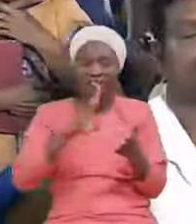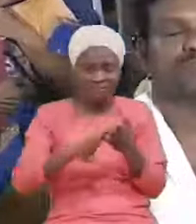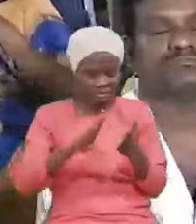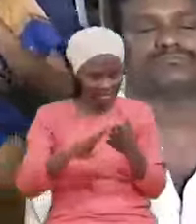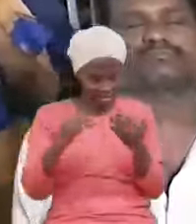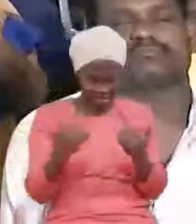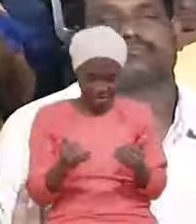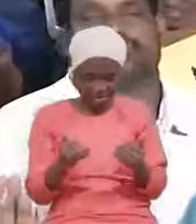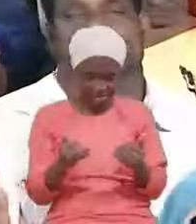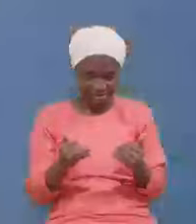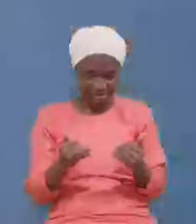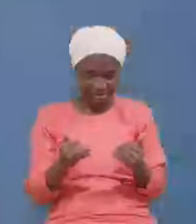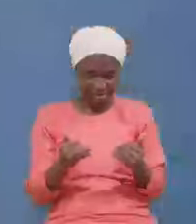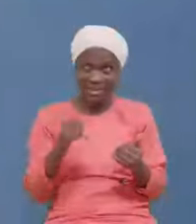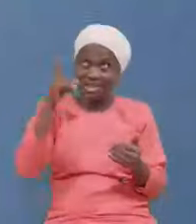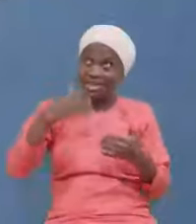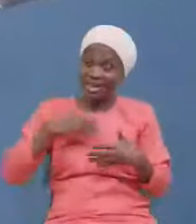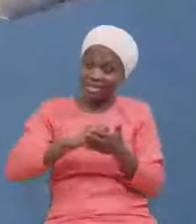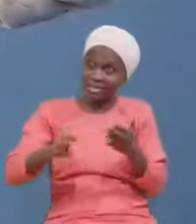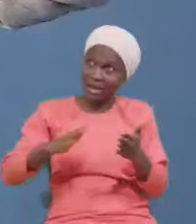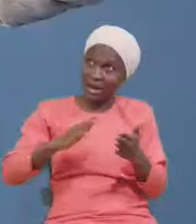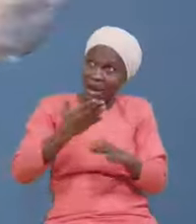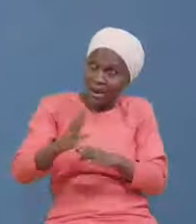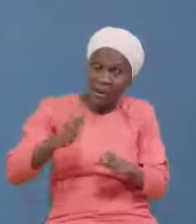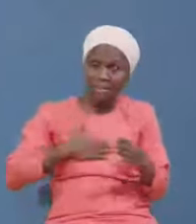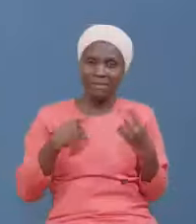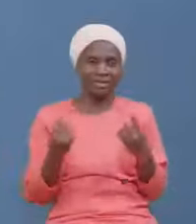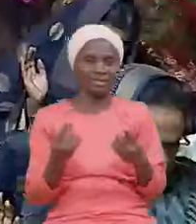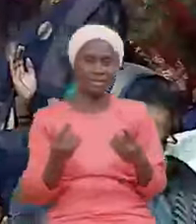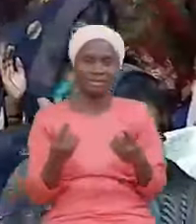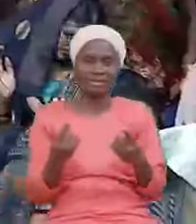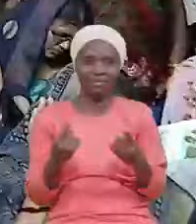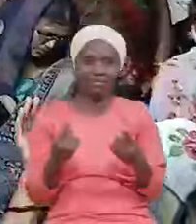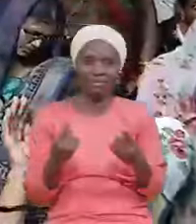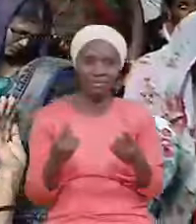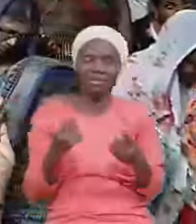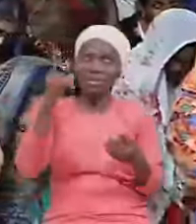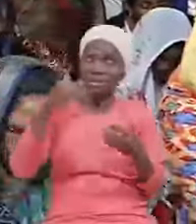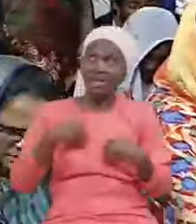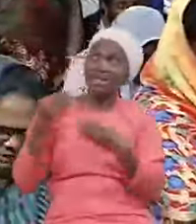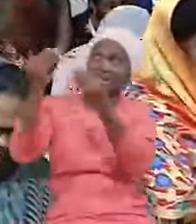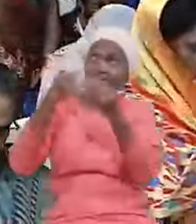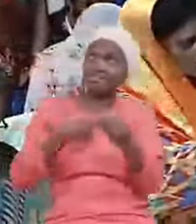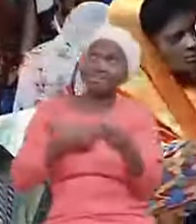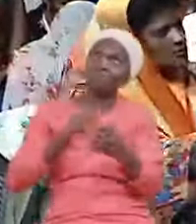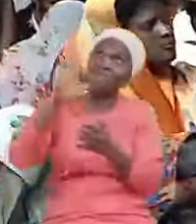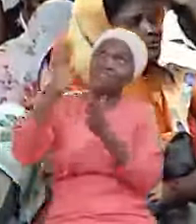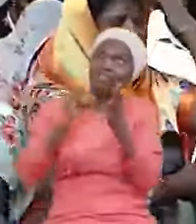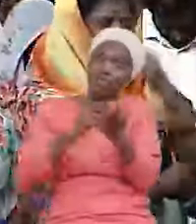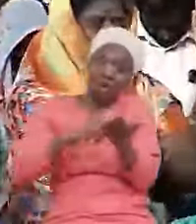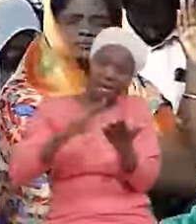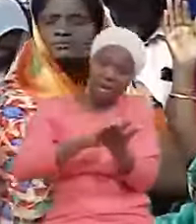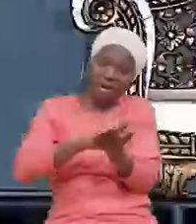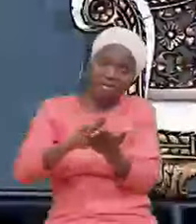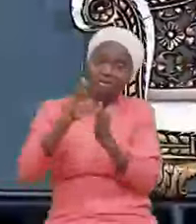పాపాలు క్షమించబడుతున్నాయి. He has taken away my sin. ఆయన నా పాపాలు తొలగించి వేస్తున్నాడు. He has given me his righteousness.